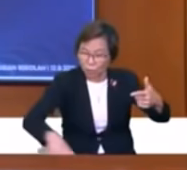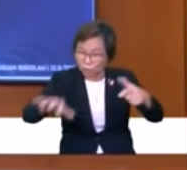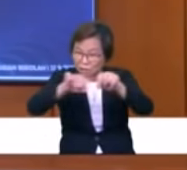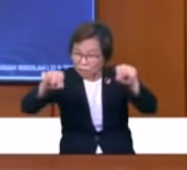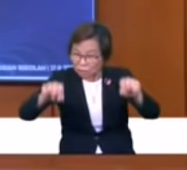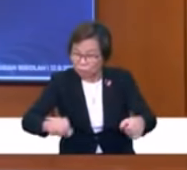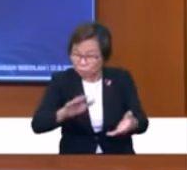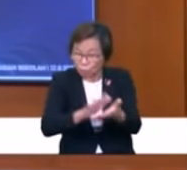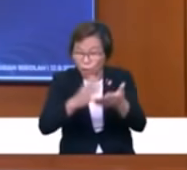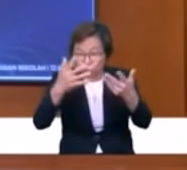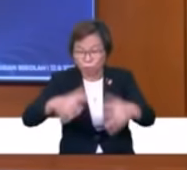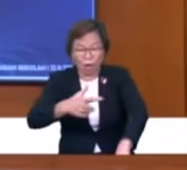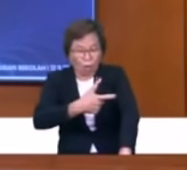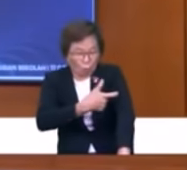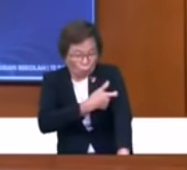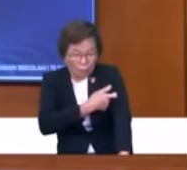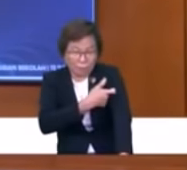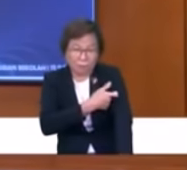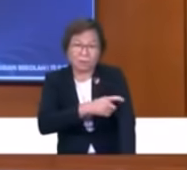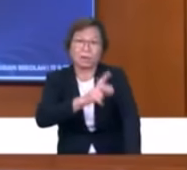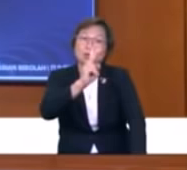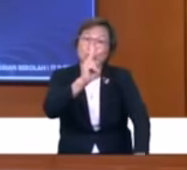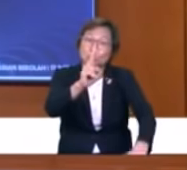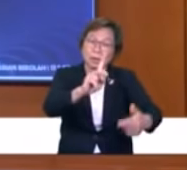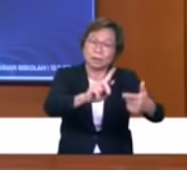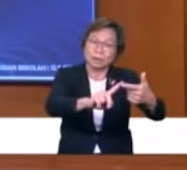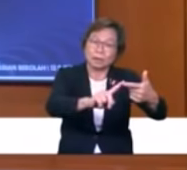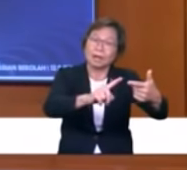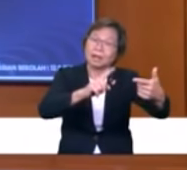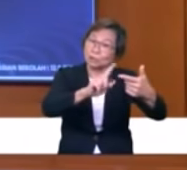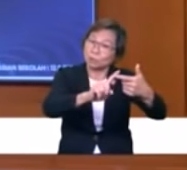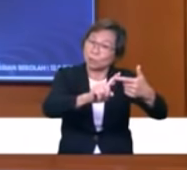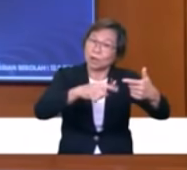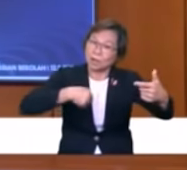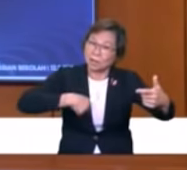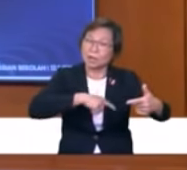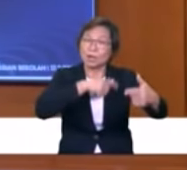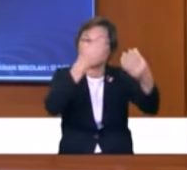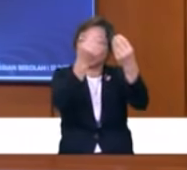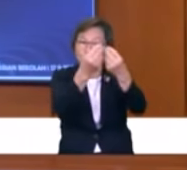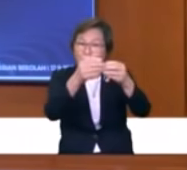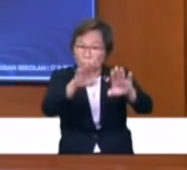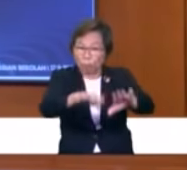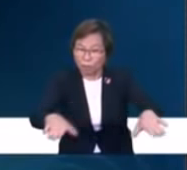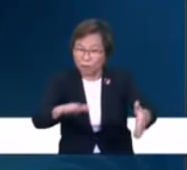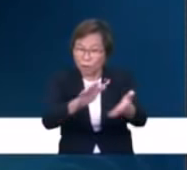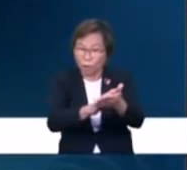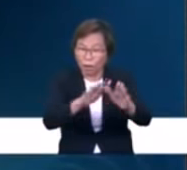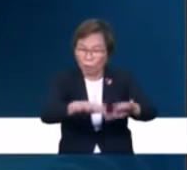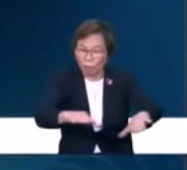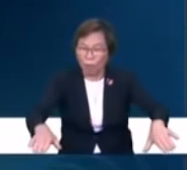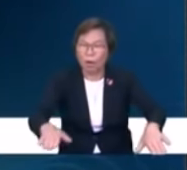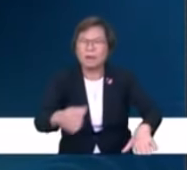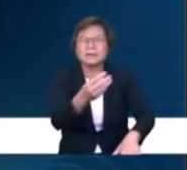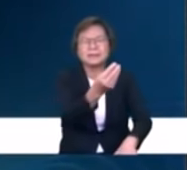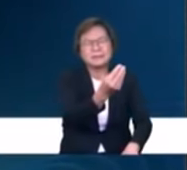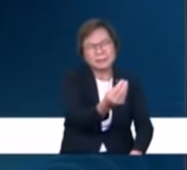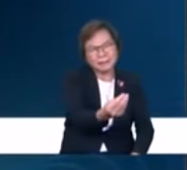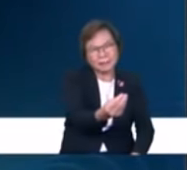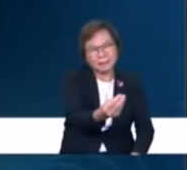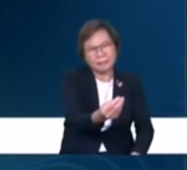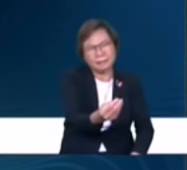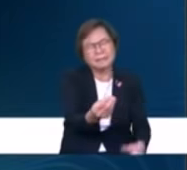ini telah divaksin kan Yang kedua kita pastikan bahwa jumlah murid dalam sekolah itu lebih sedikit